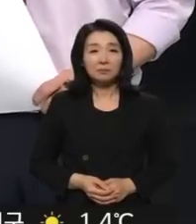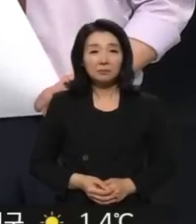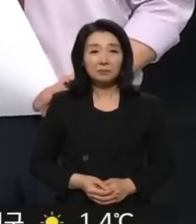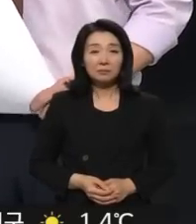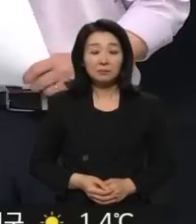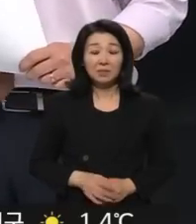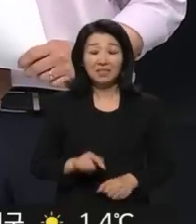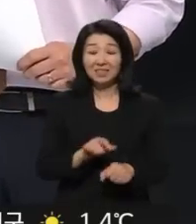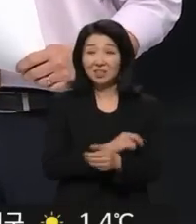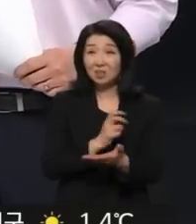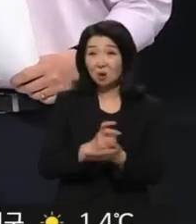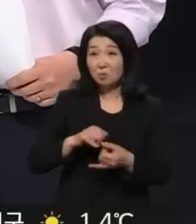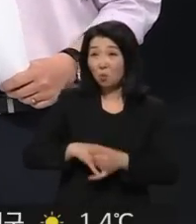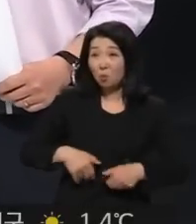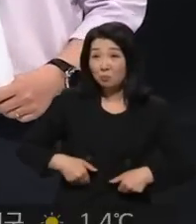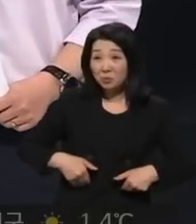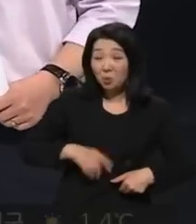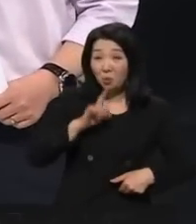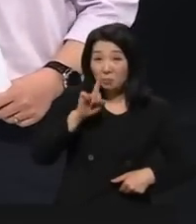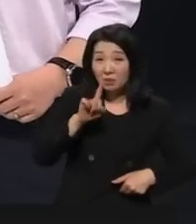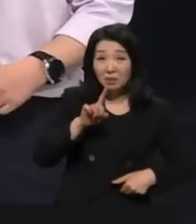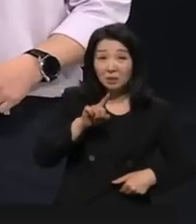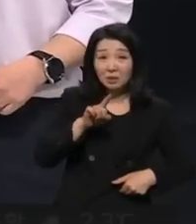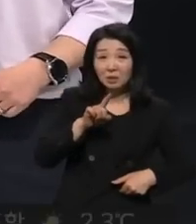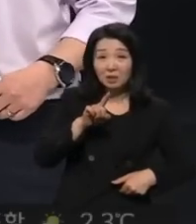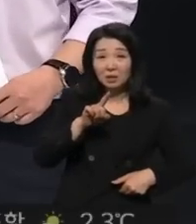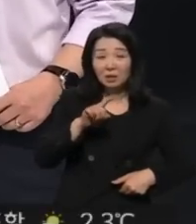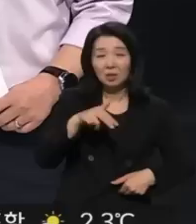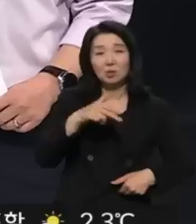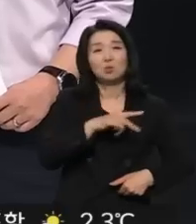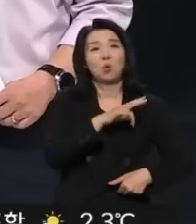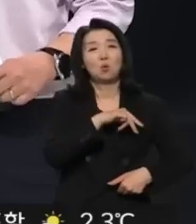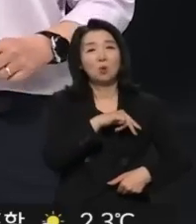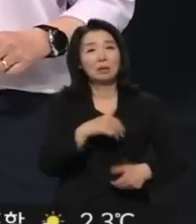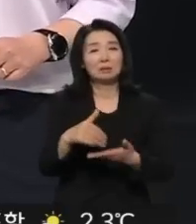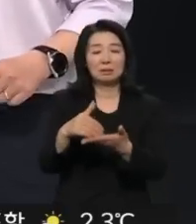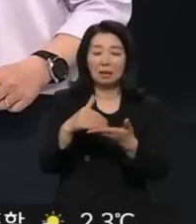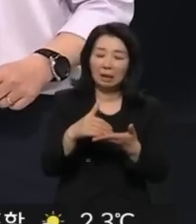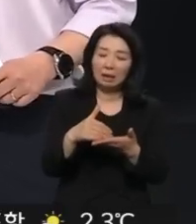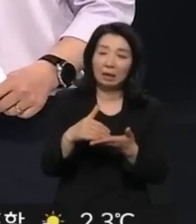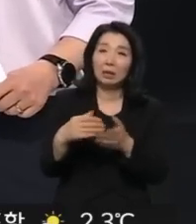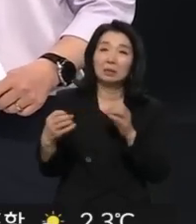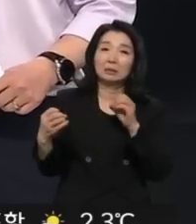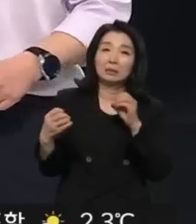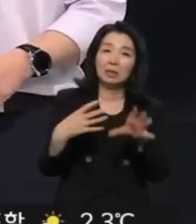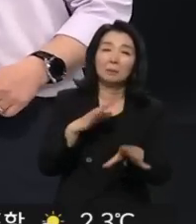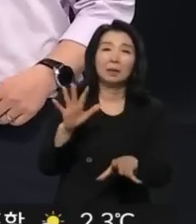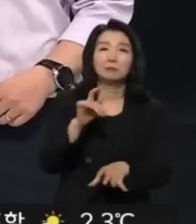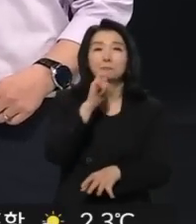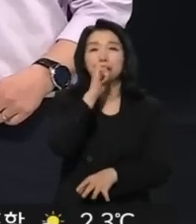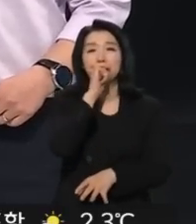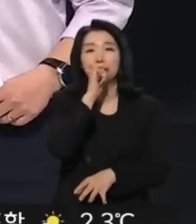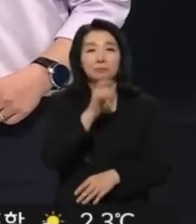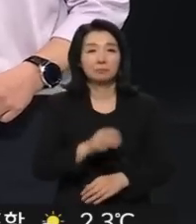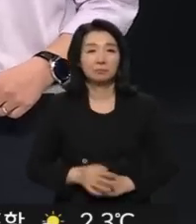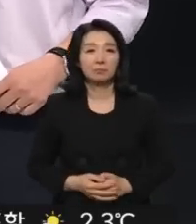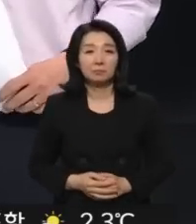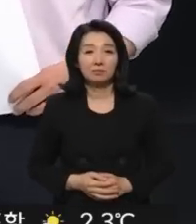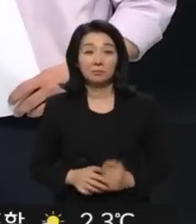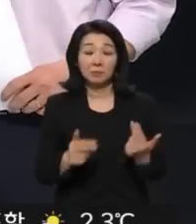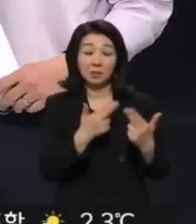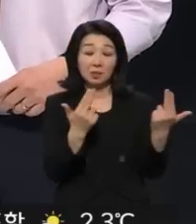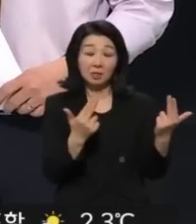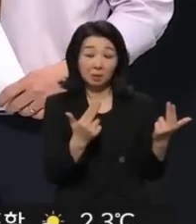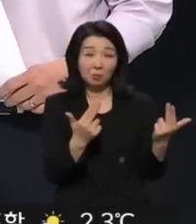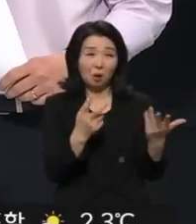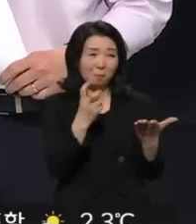대장동 특검이 꼭 필요하다던 민주당. 조 의원의 제안에 대해선 아직까진 묵묵부답입니다. 이 대표의 사법